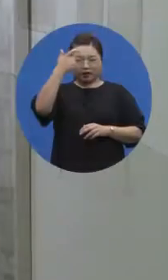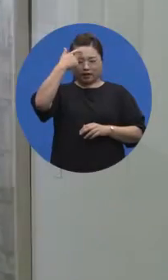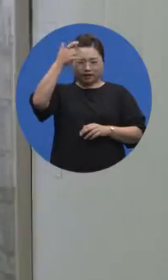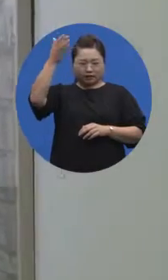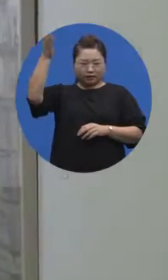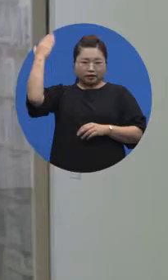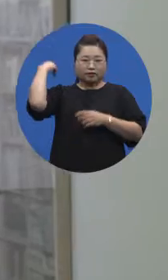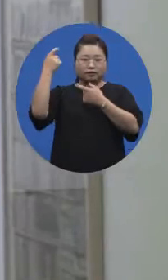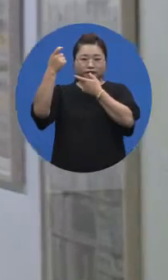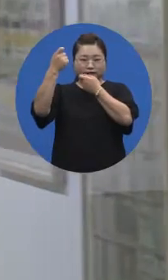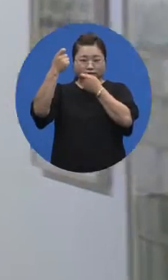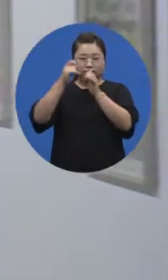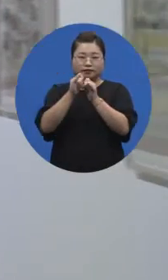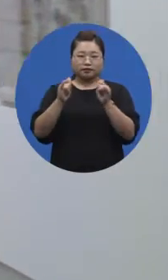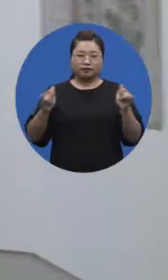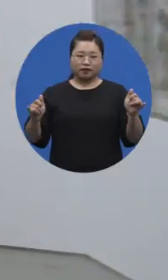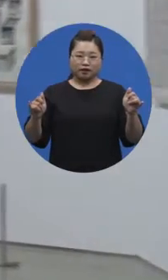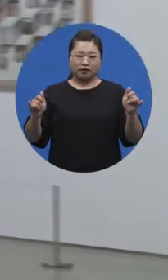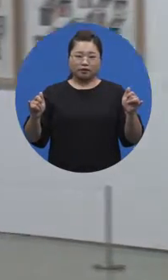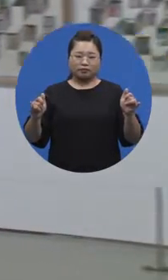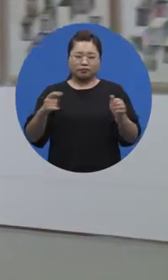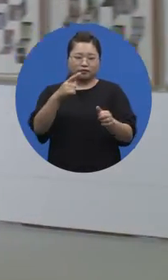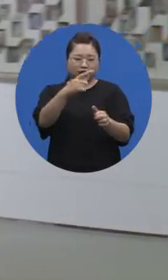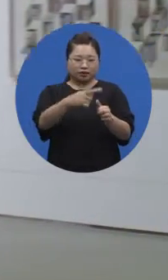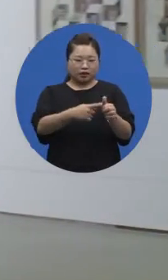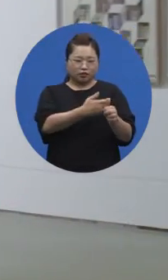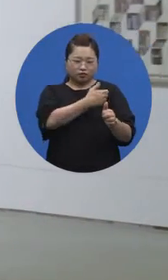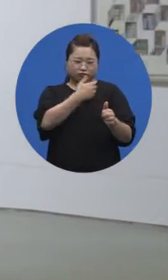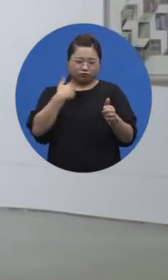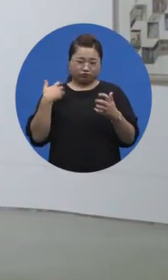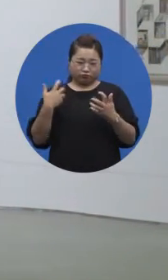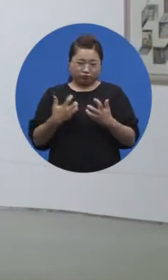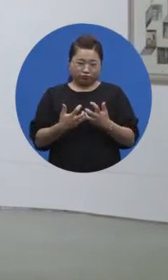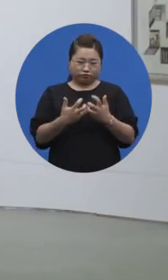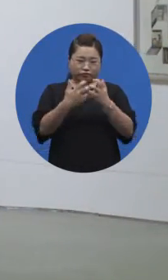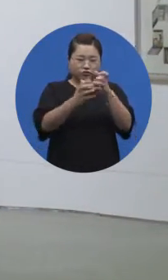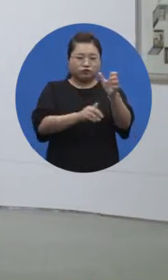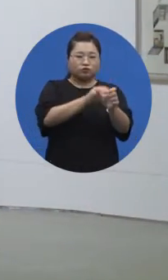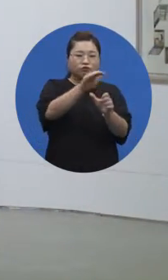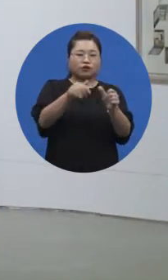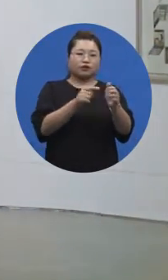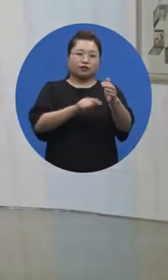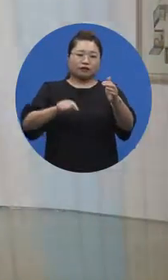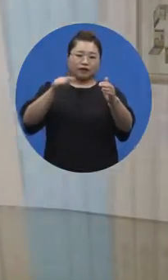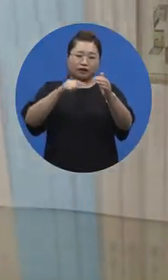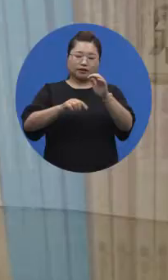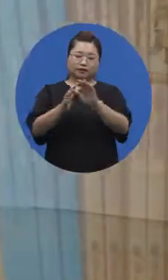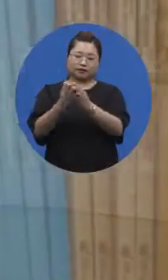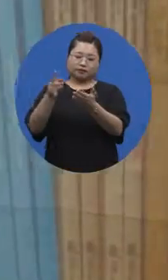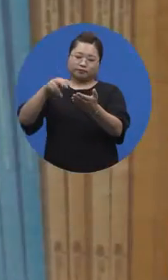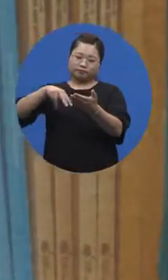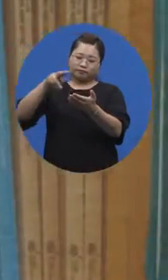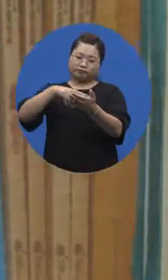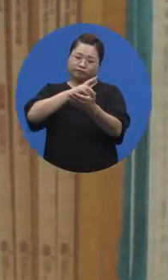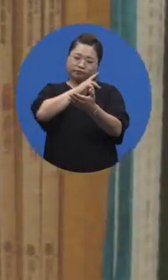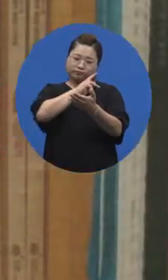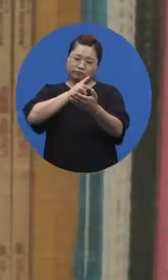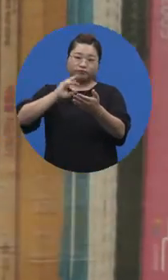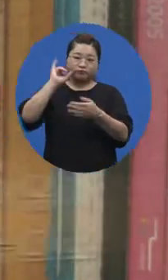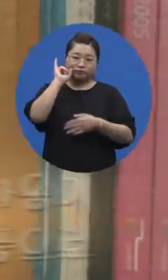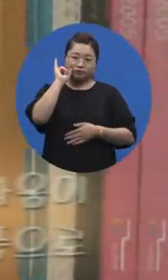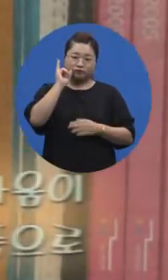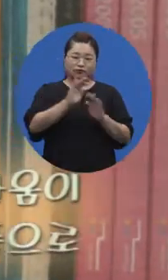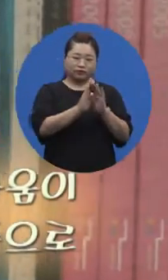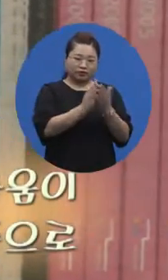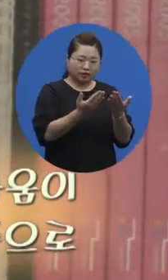그 옛날 선비들은 고즈넉한 자연 속에서 책 읽는 것을 즐겼는데요. 책과